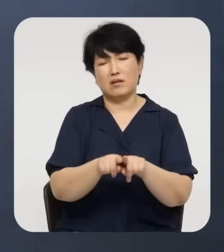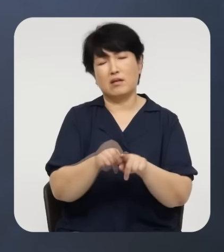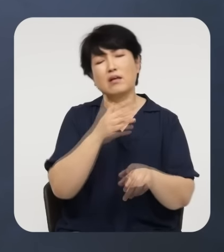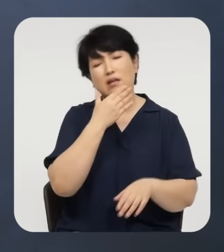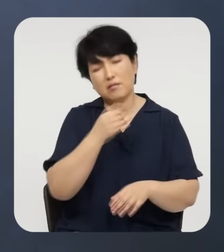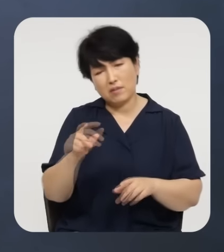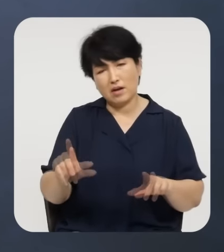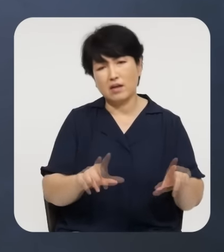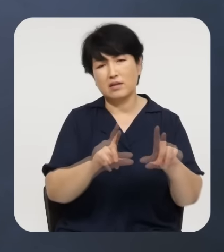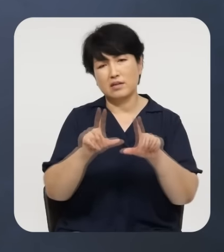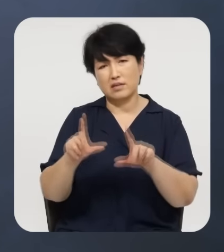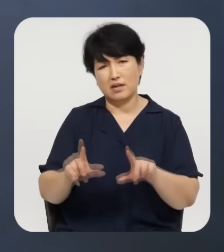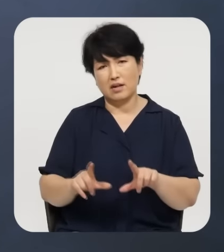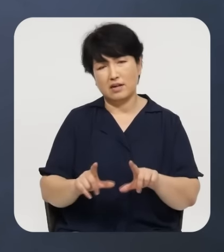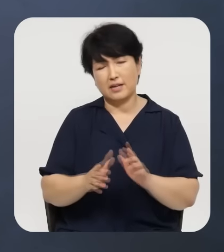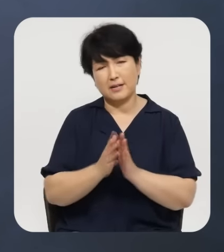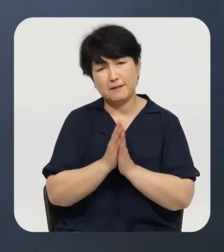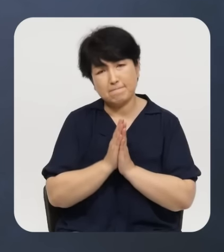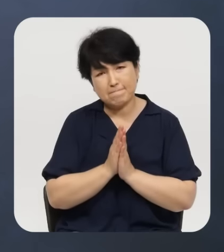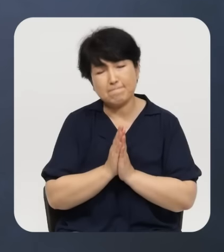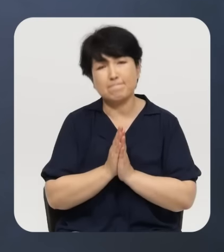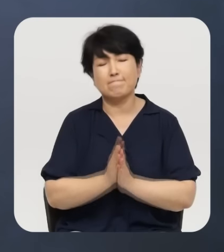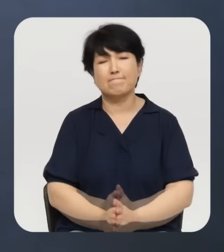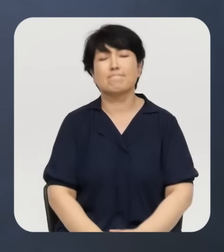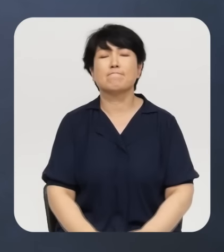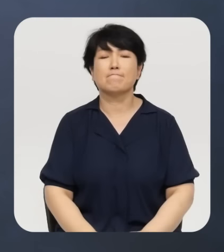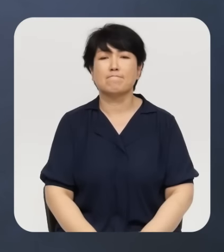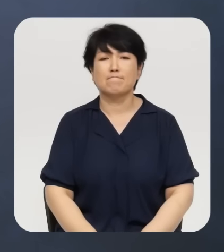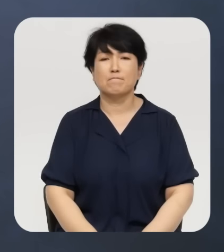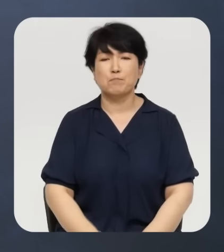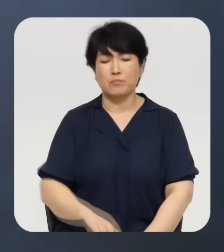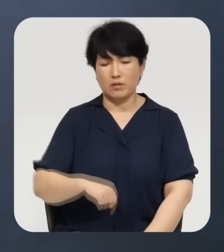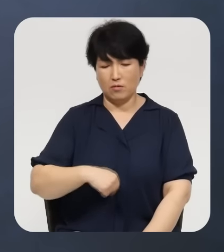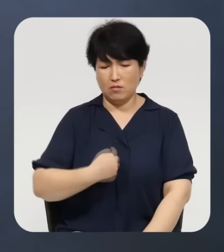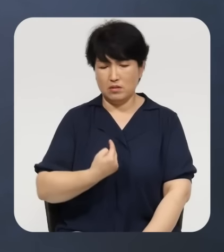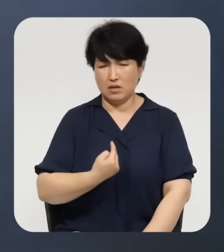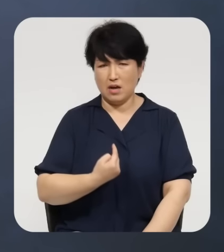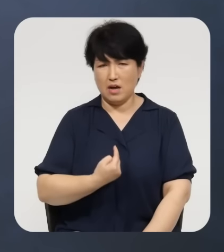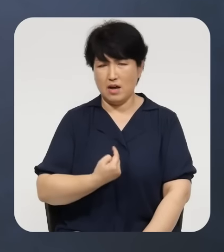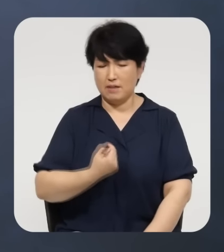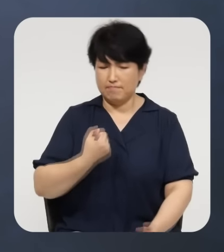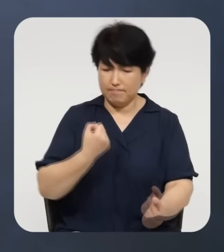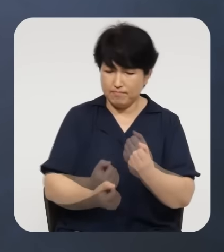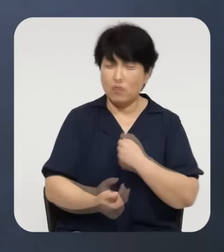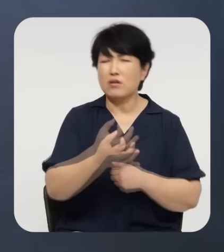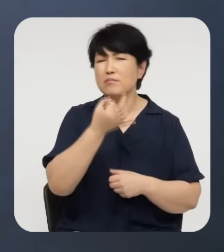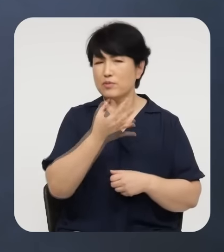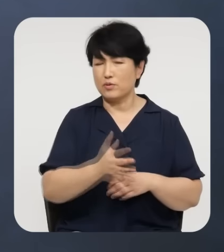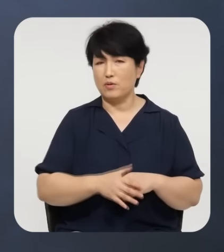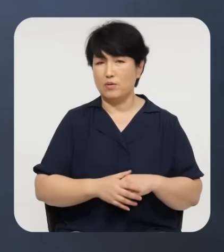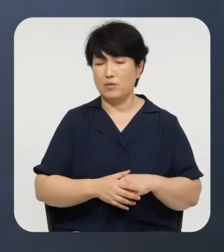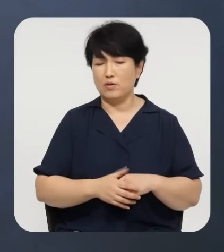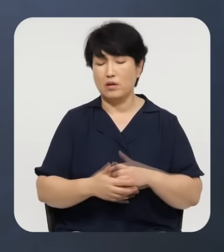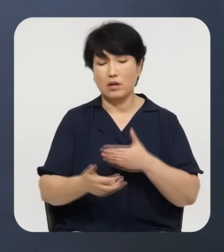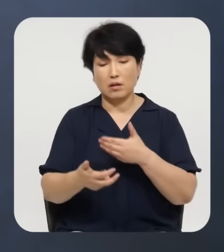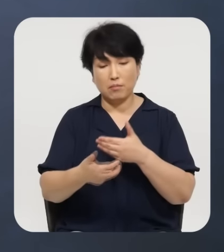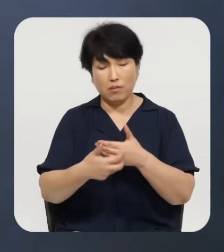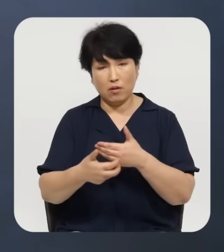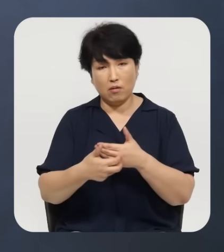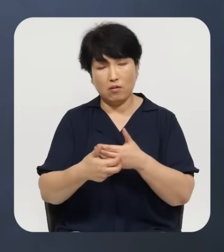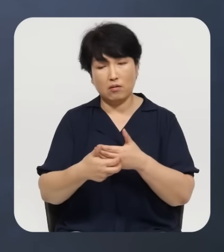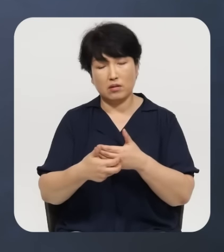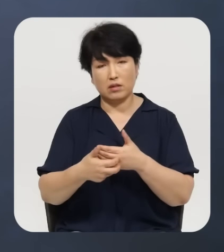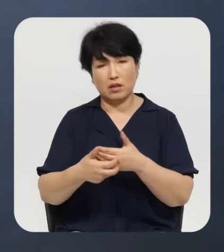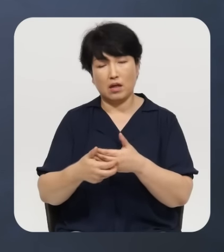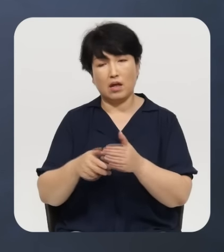행복하게 살아갔으면 좋겠다. 이런 말씀을 드립니다. 혼자 힘으로 안 되면 하나는